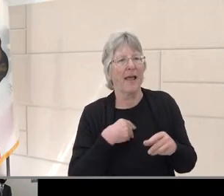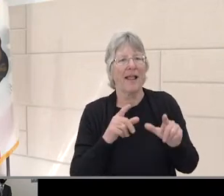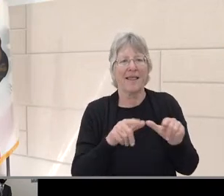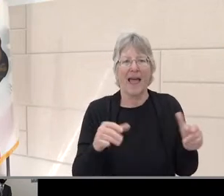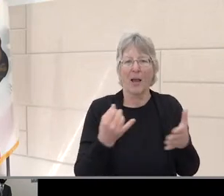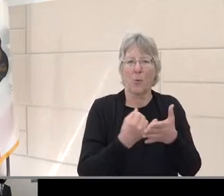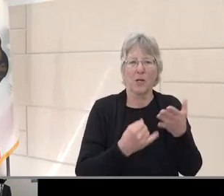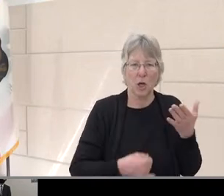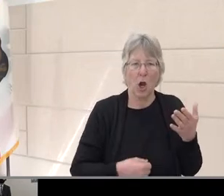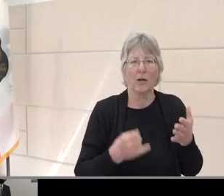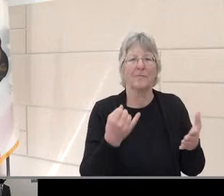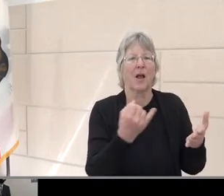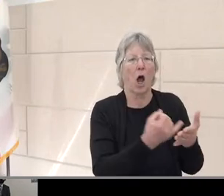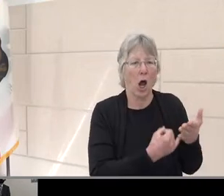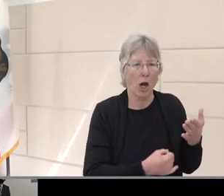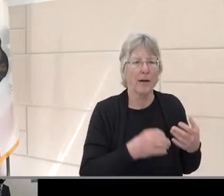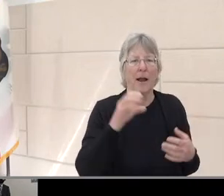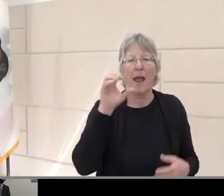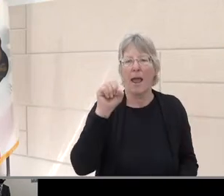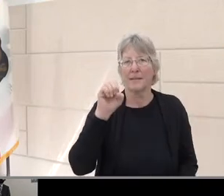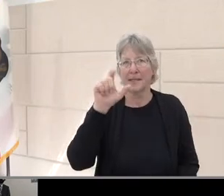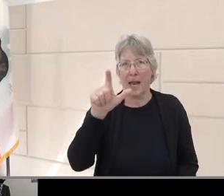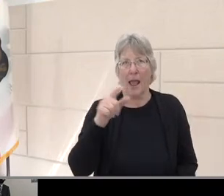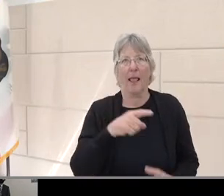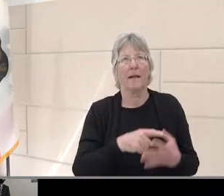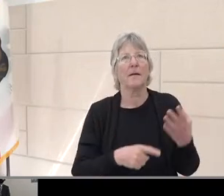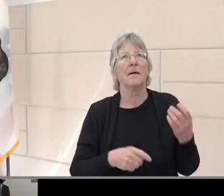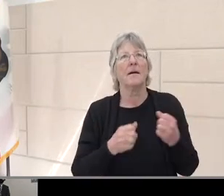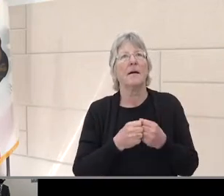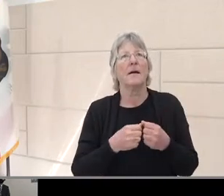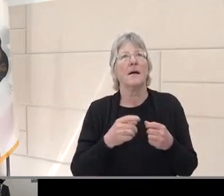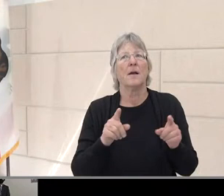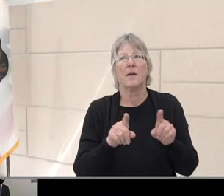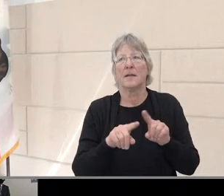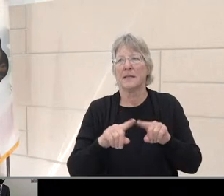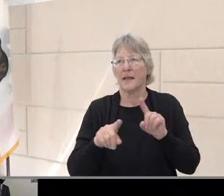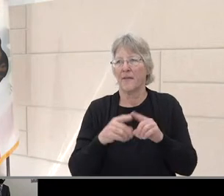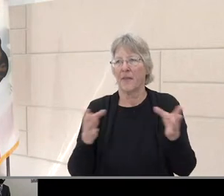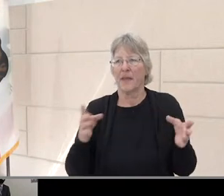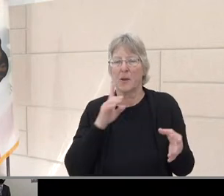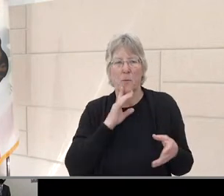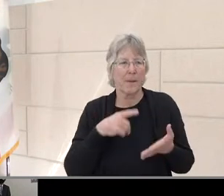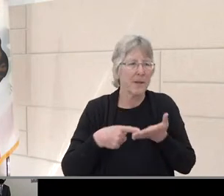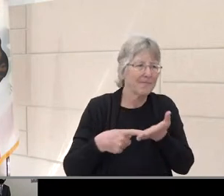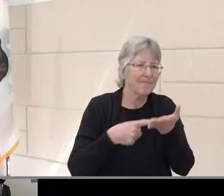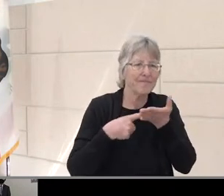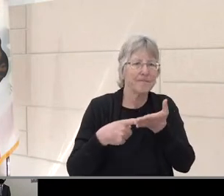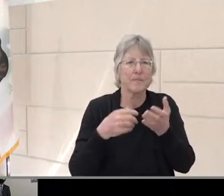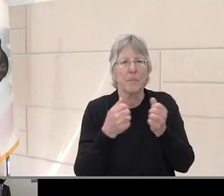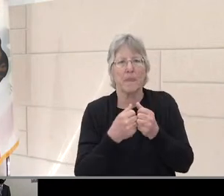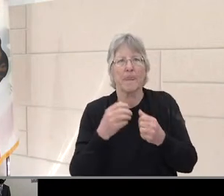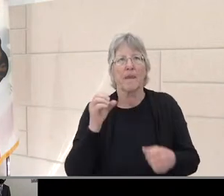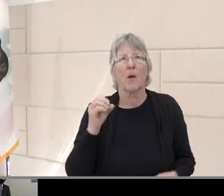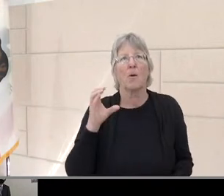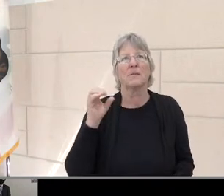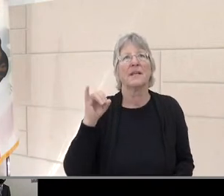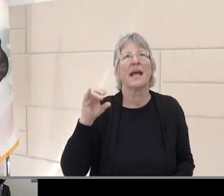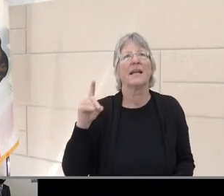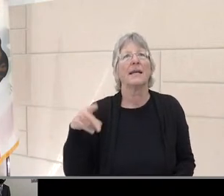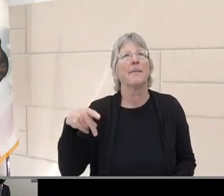ងកម្មវិធីភាសាកម្មវិធីគណិតវិទ្យាវិទ្យាហើយយើងមានបានចូលរួមសហការជាមួយ